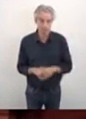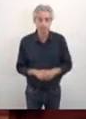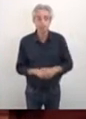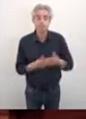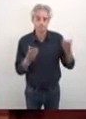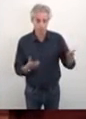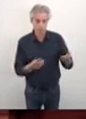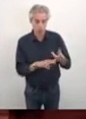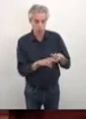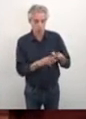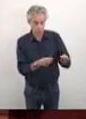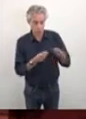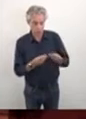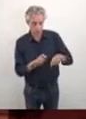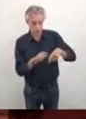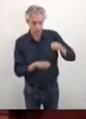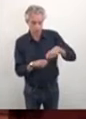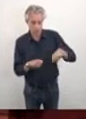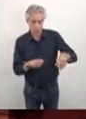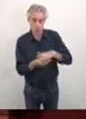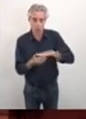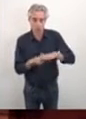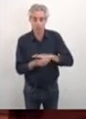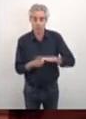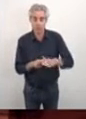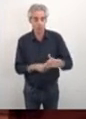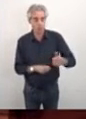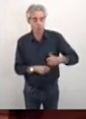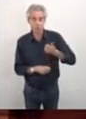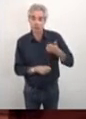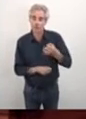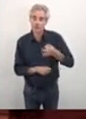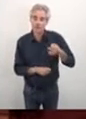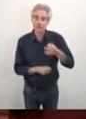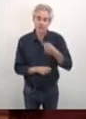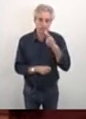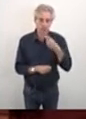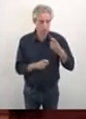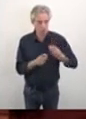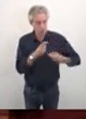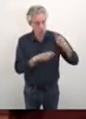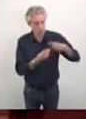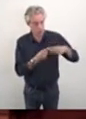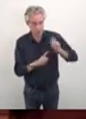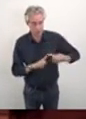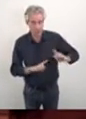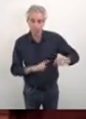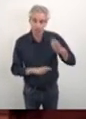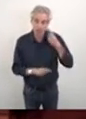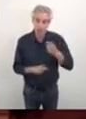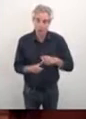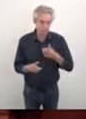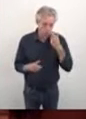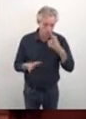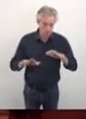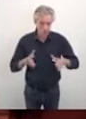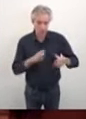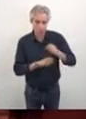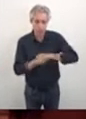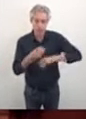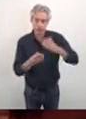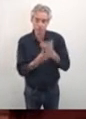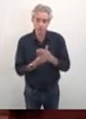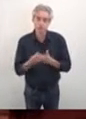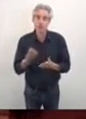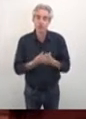donc d'avoir un système de mesure complet, en grande partie automatisé, d'avoir un historique détaillé pour dégager des tendances et d'intégrer ces